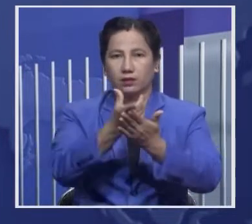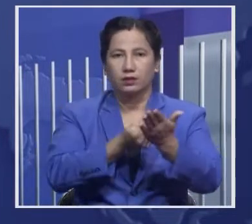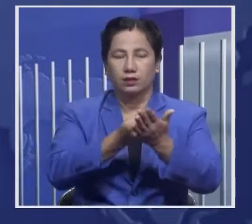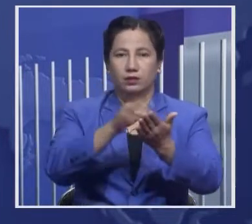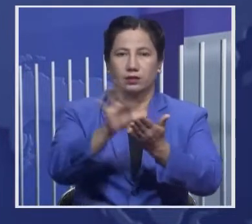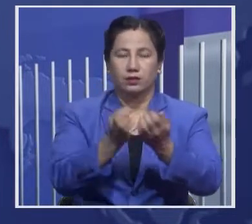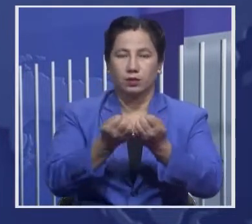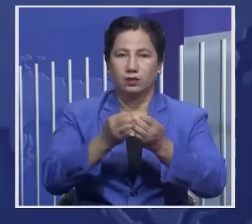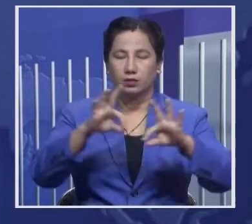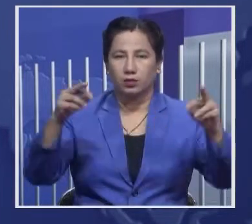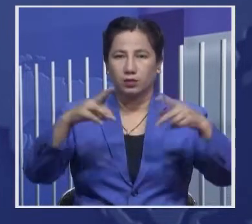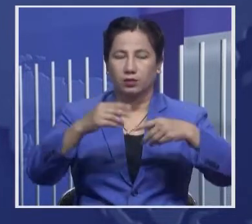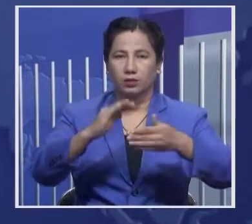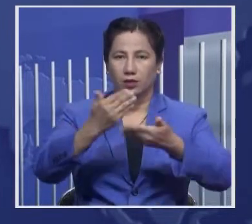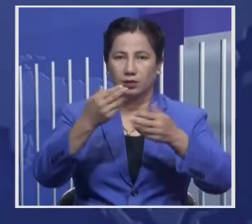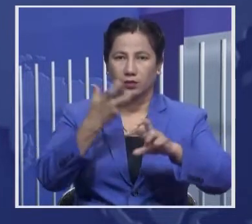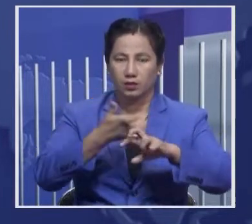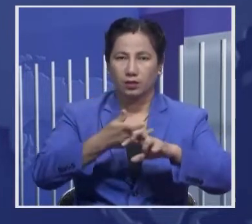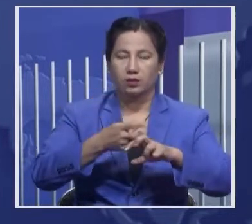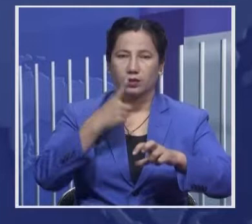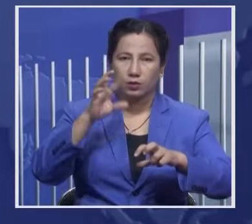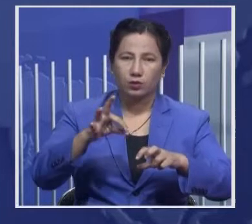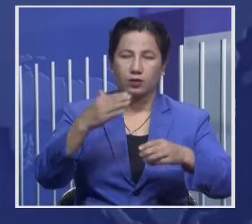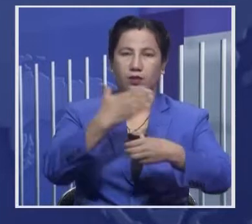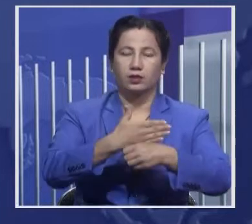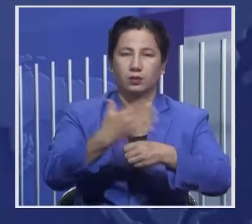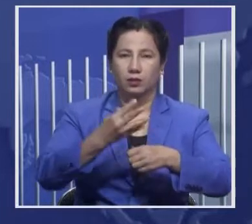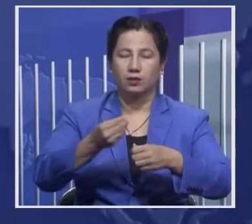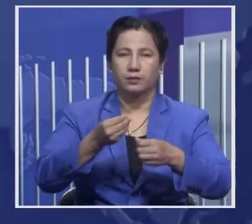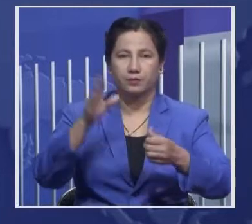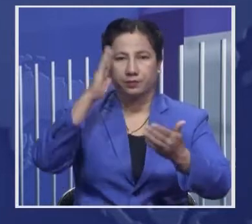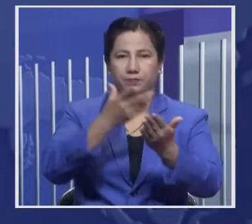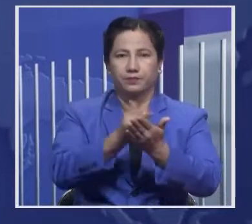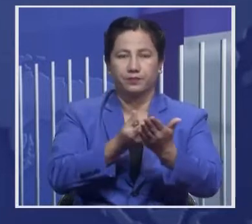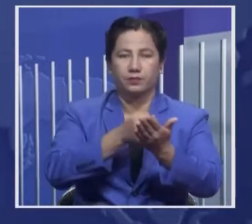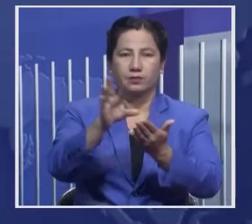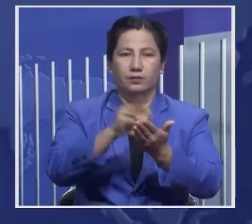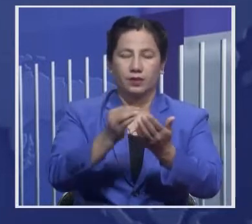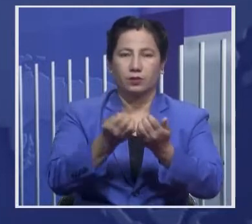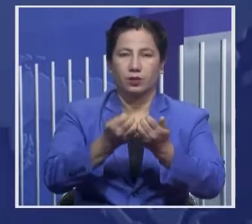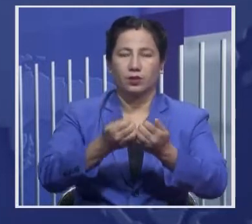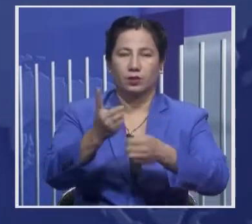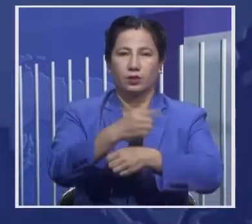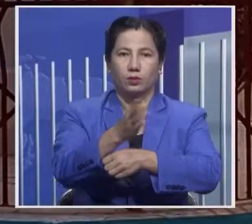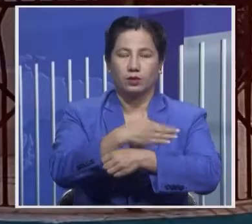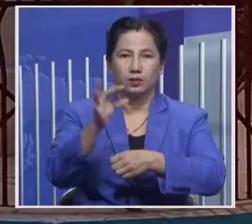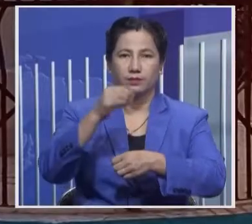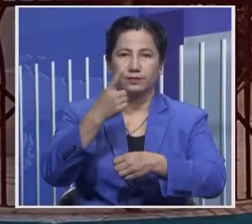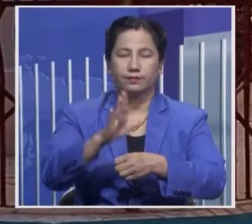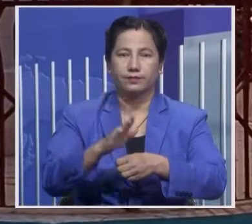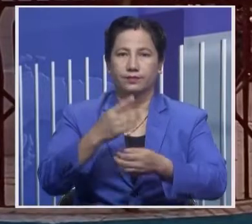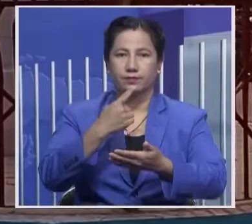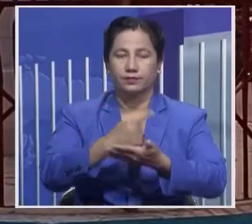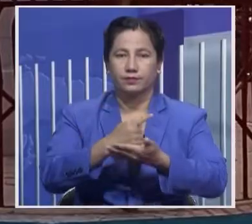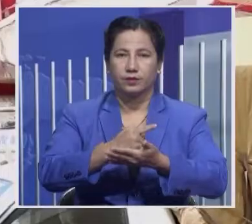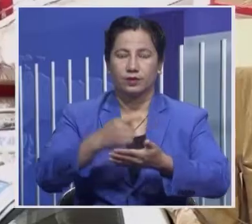विभिन्न वस्तुहरूको आयातमा खडाई गरिँदा तोकिएको लक्ष्यभन्दा कम राजस्व सङ्कलन भएको भन्सार कार्यालयले जनाएको छ।